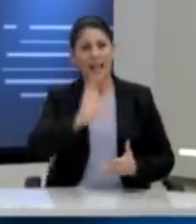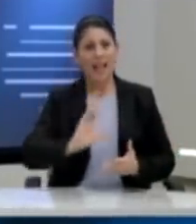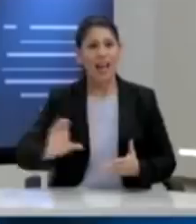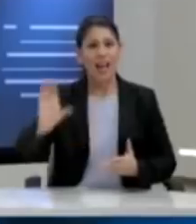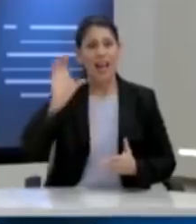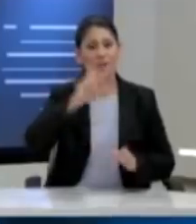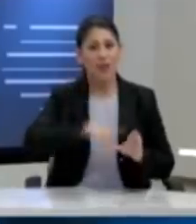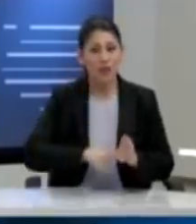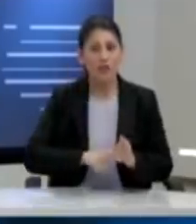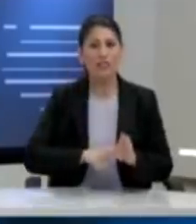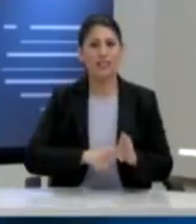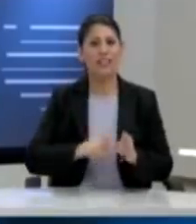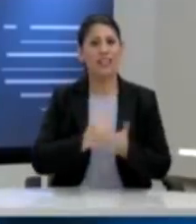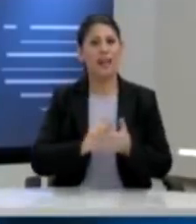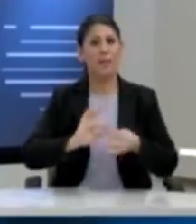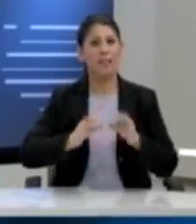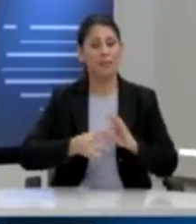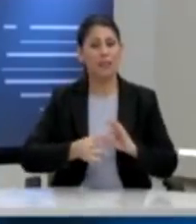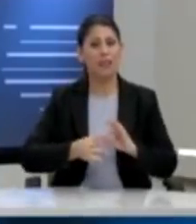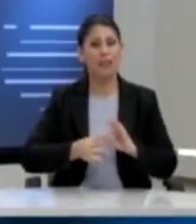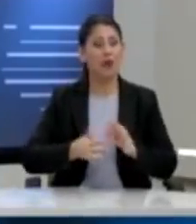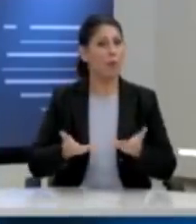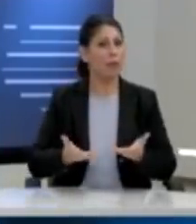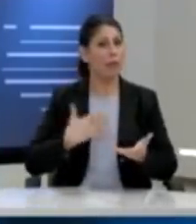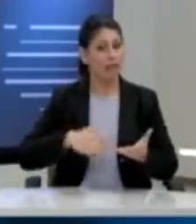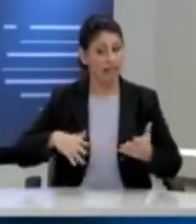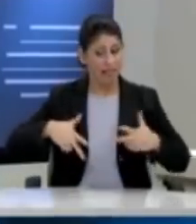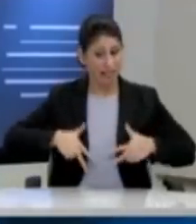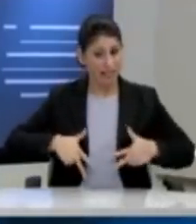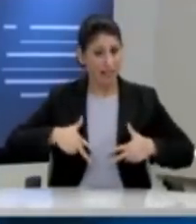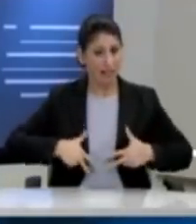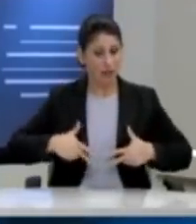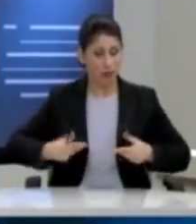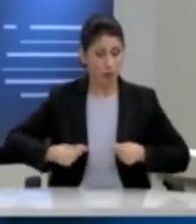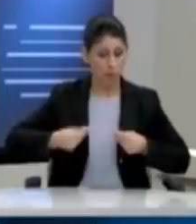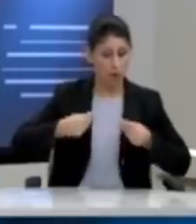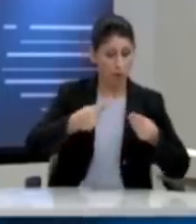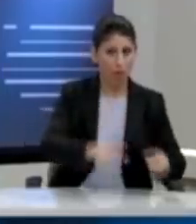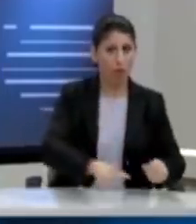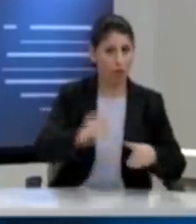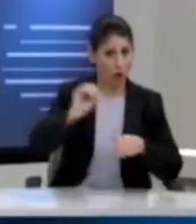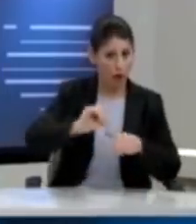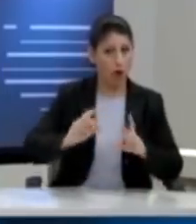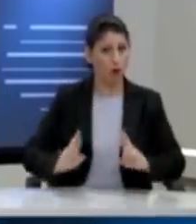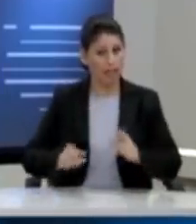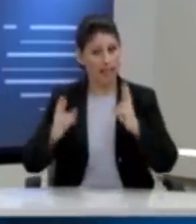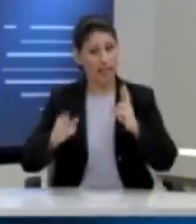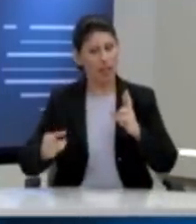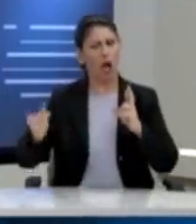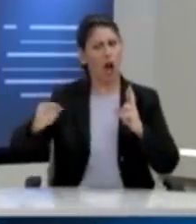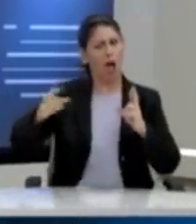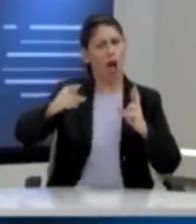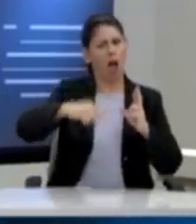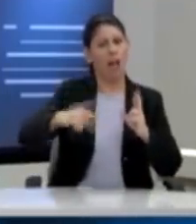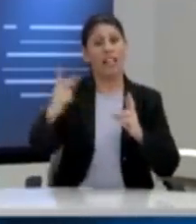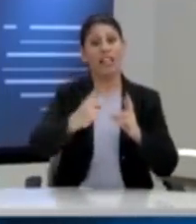Ευρωενωσιακή Νομοθεσία και οι επιχειρηματικοί όμιλοι. Θέλουν ένα κράτος που θα παραδώσει το νερό, που θα παραδώσει την ενέργεια και άλλα